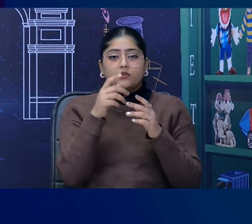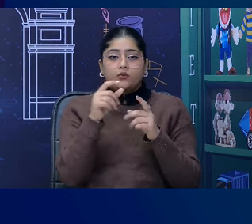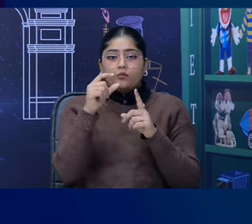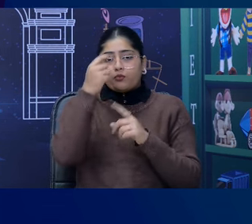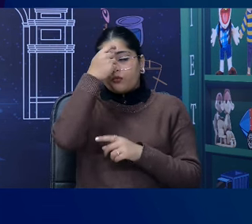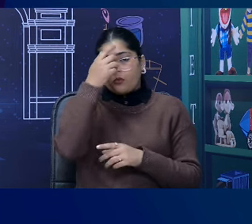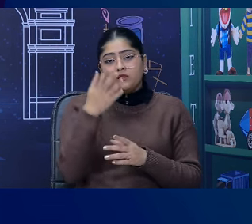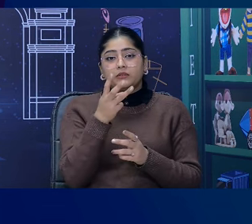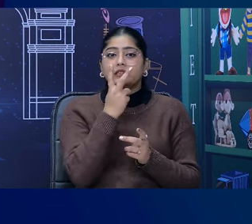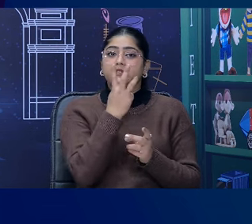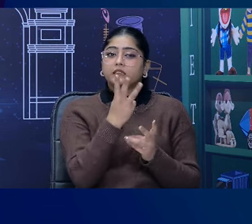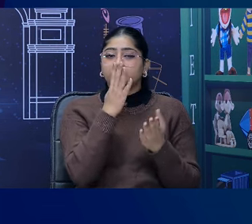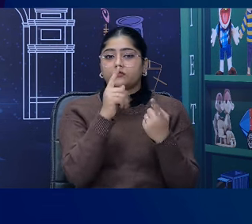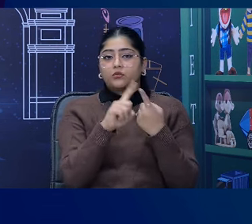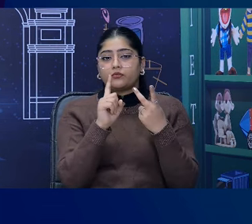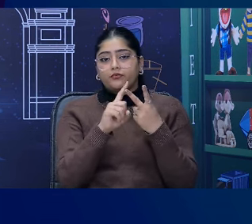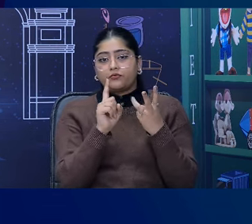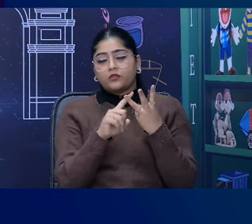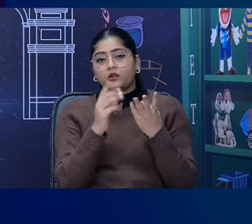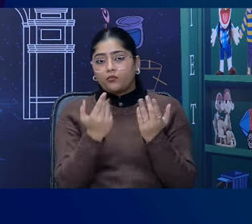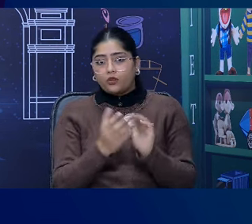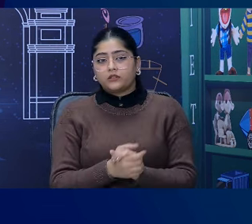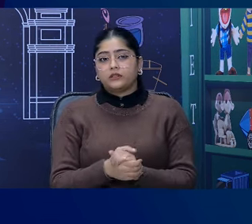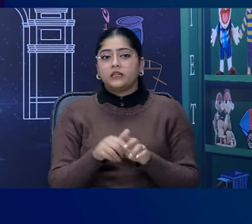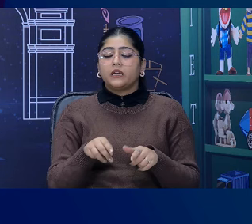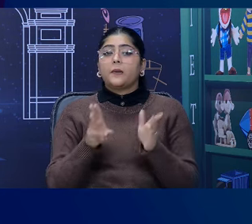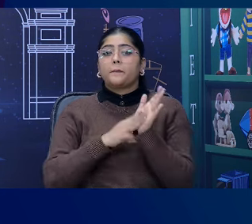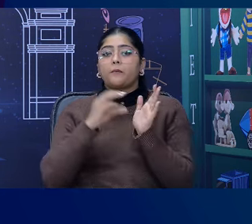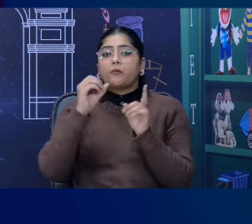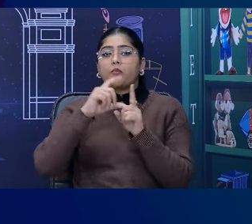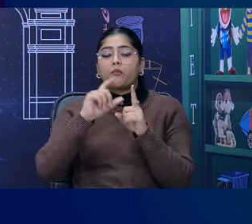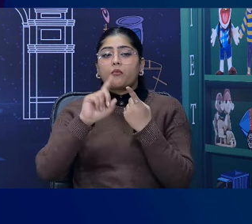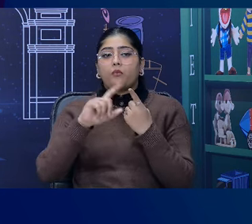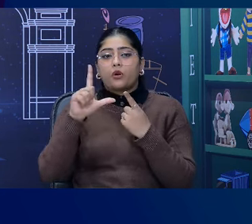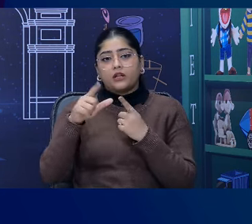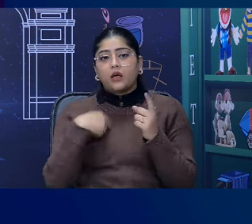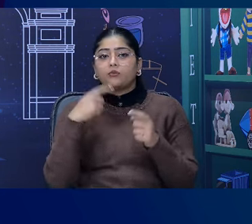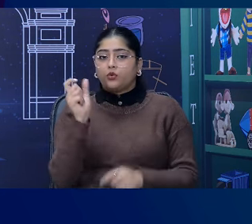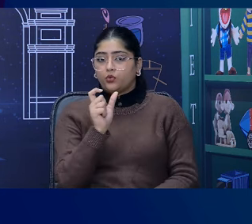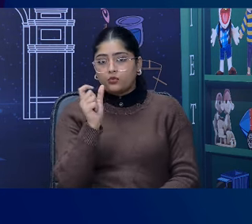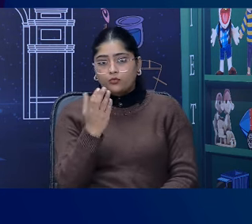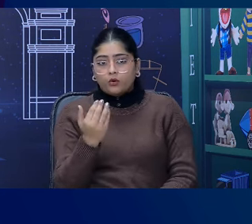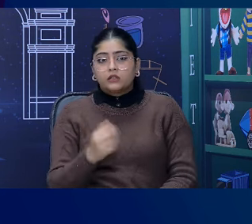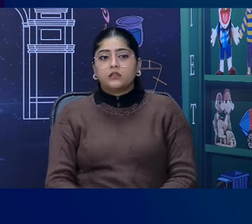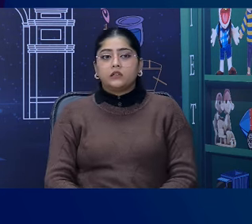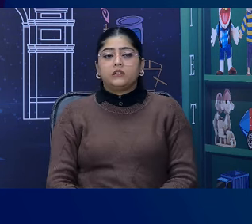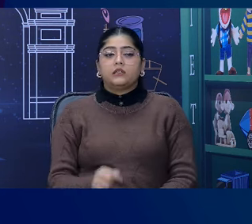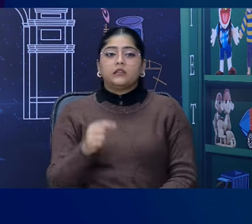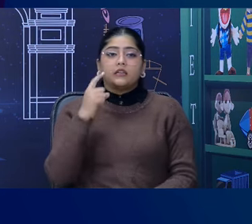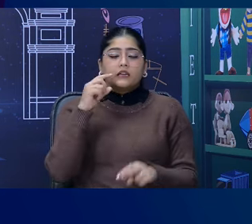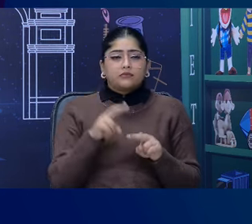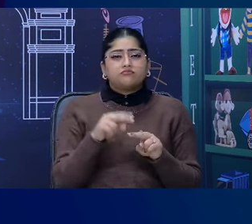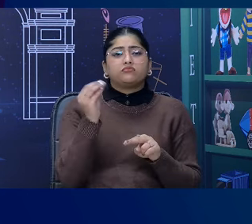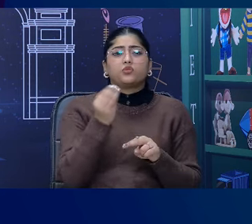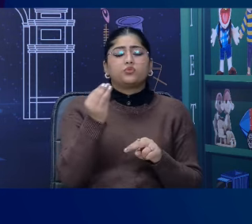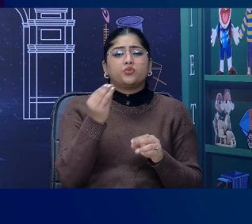हैं तो यह हर सिचुएशन पे हम लगा सकते हैं यह वाला मॉडल हम इस्तेमाल कर सकते हैं कर सकते हैं कहीं पे इसको ज्यादा एक्सटेंट में यूज़ होता है